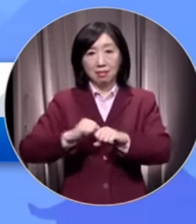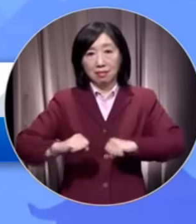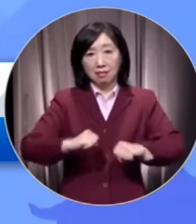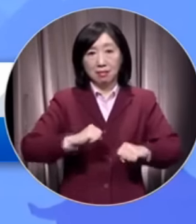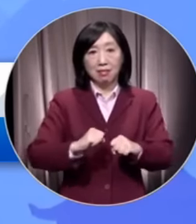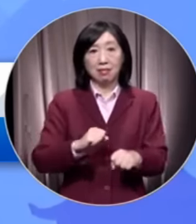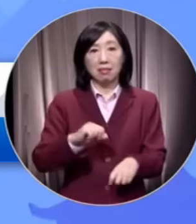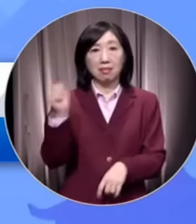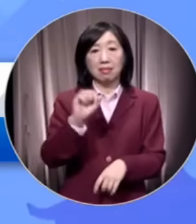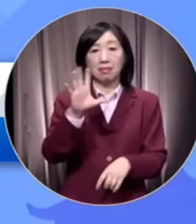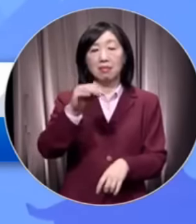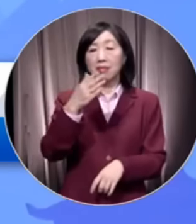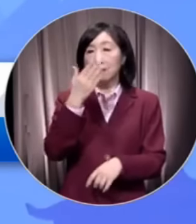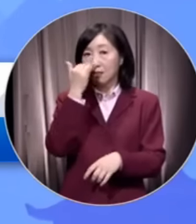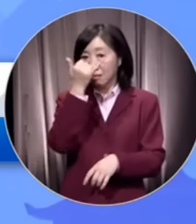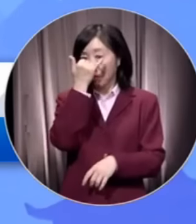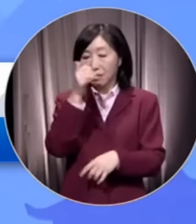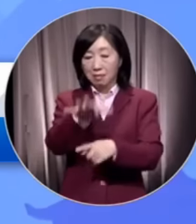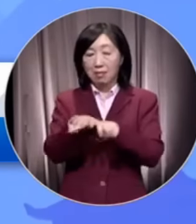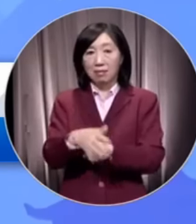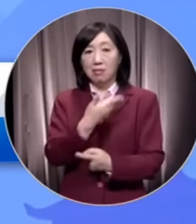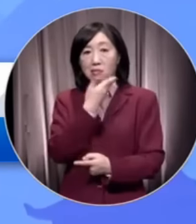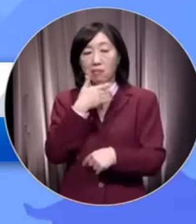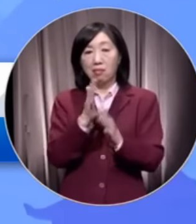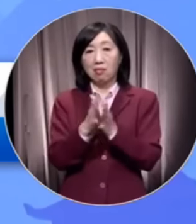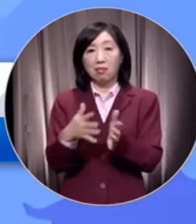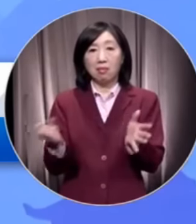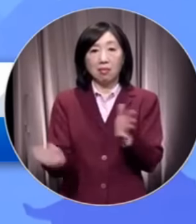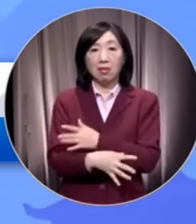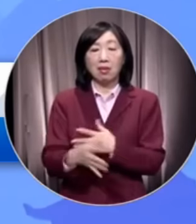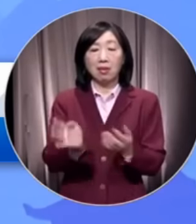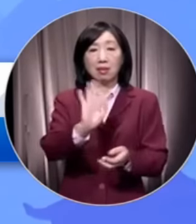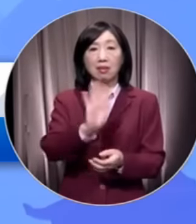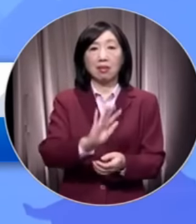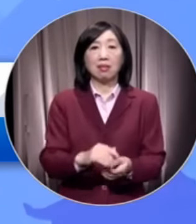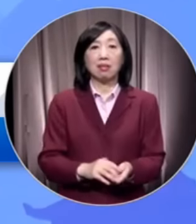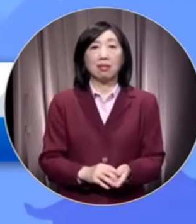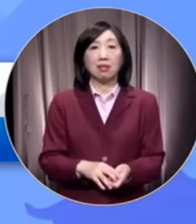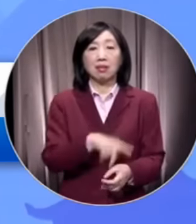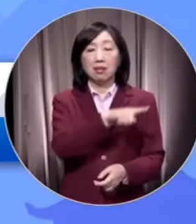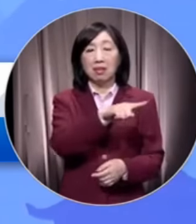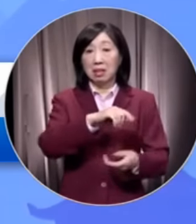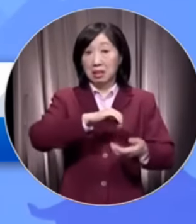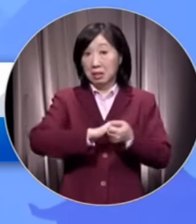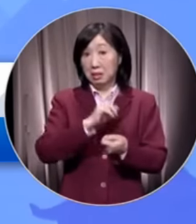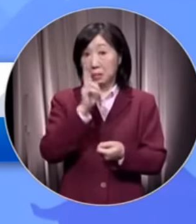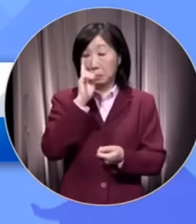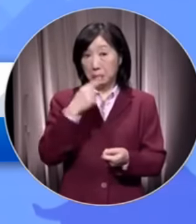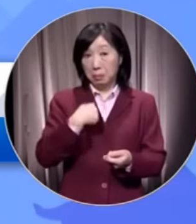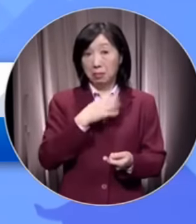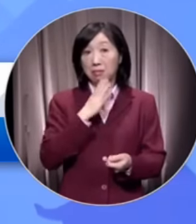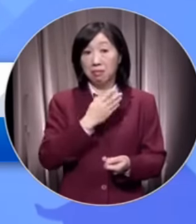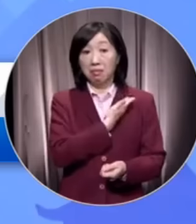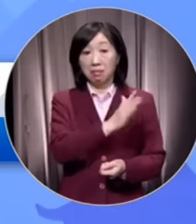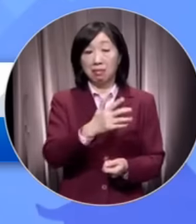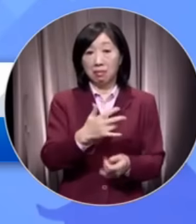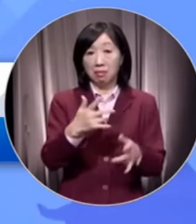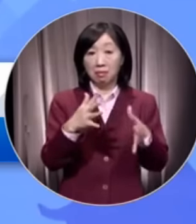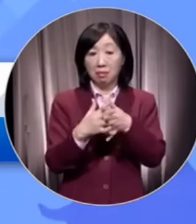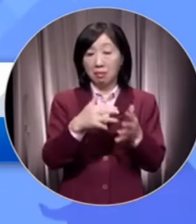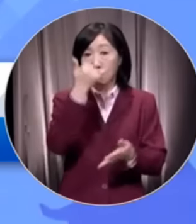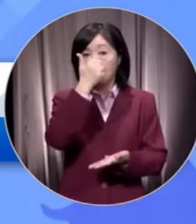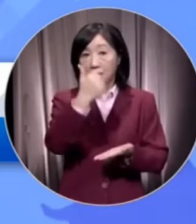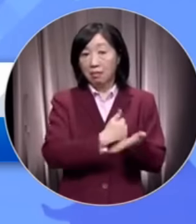牲猪农的利益。国民党以贴标签的方式认定我要开放美猪进口，我讲过，现